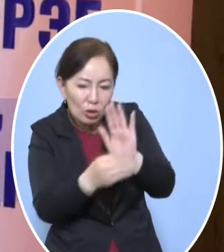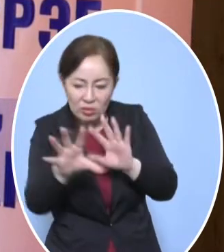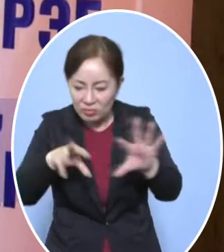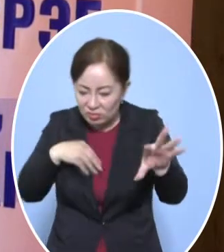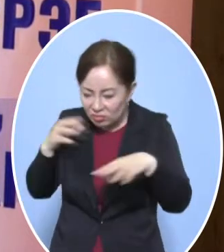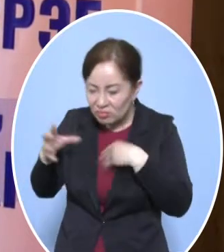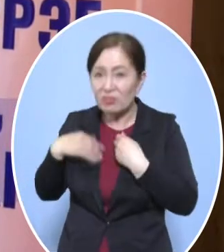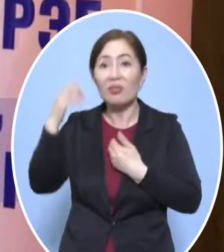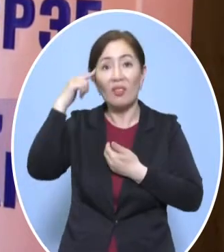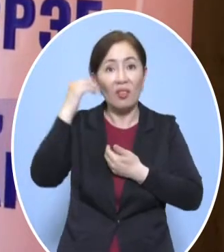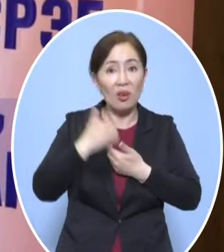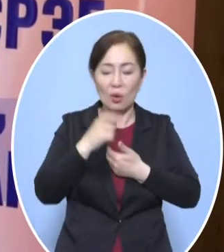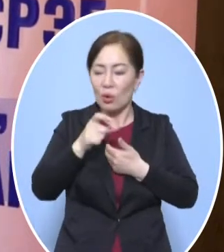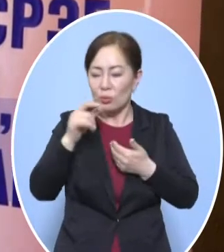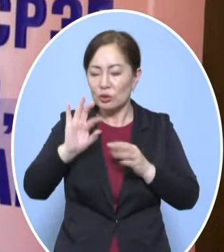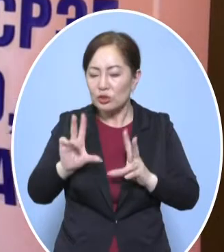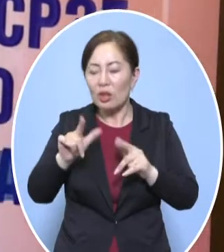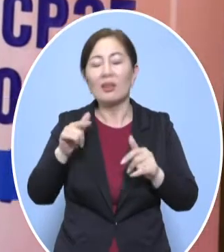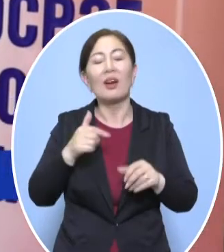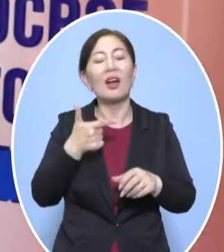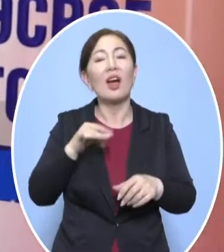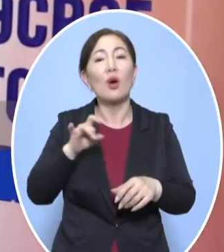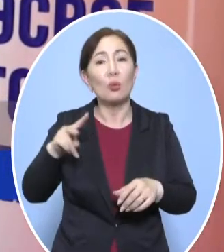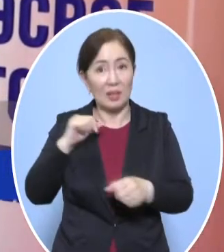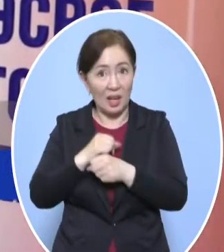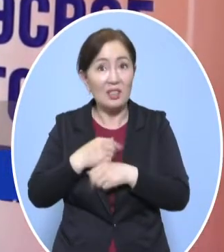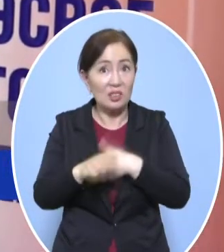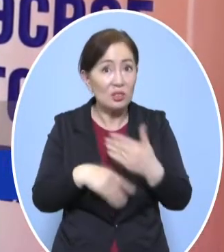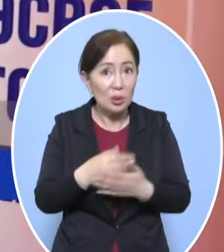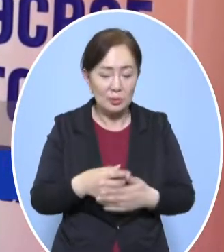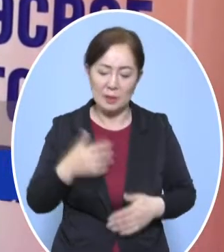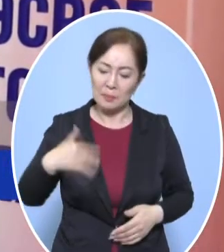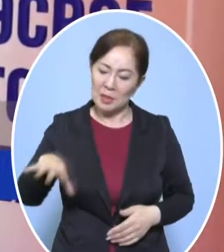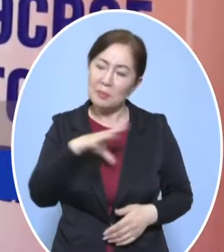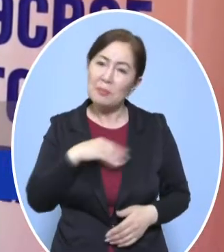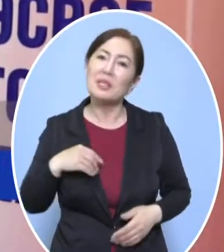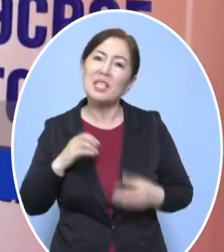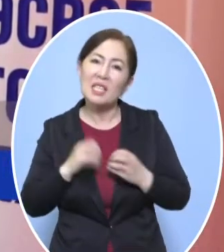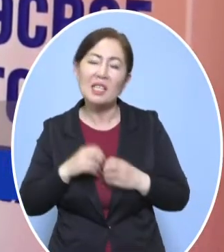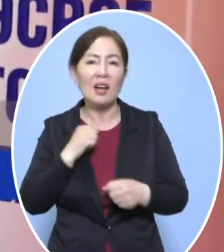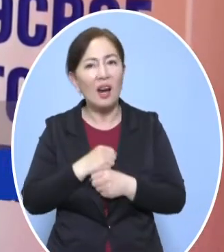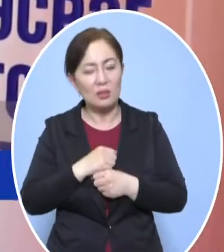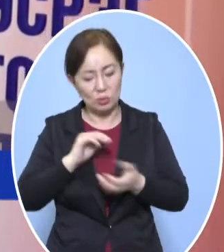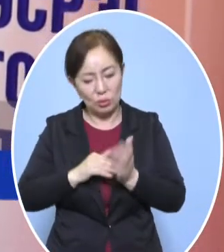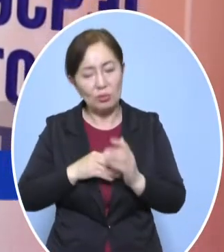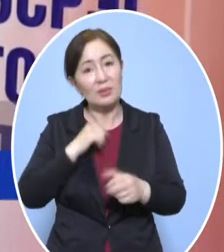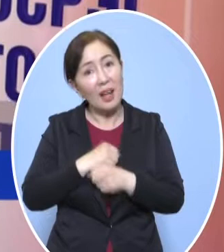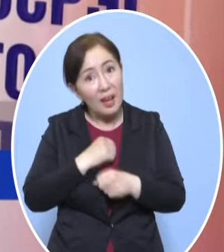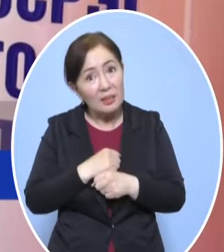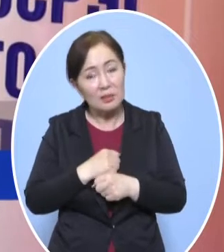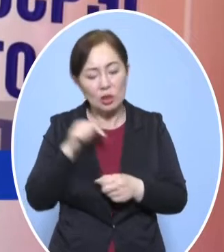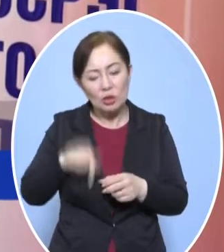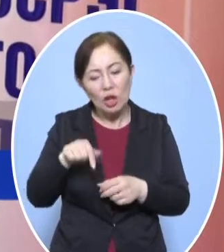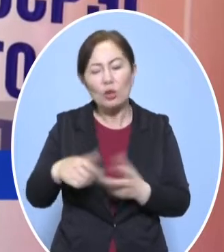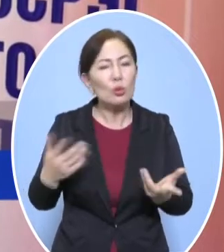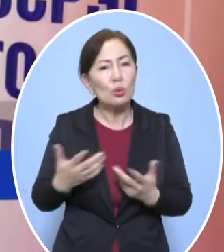арга хэмжээг авч одоо тэр улсуудыг соён гэгэрүүлэх арга хэмжээг авч хэрэгжүүлнэ. Тэгэхээр бидний одоо хийх гэж байгаа ажил, төлөвлөсөн ажилд бол